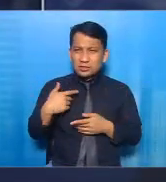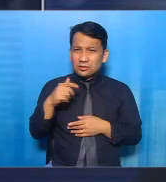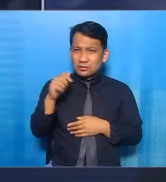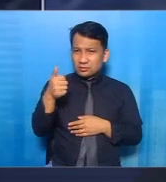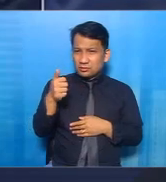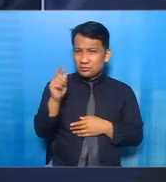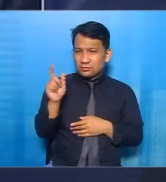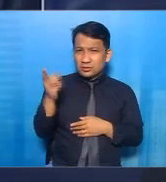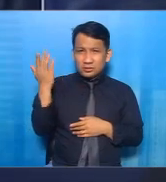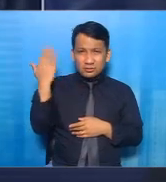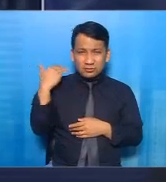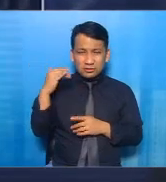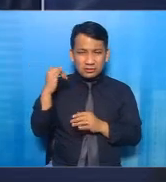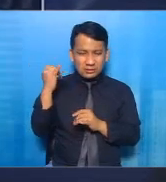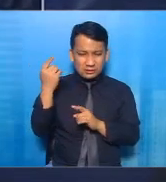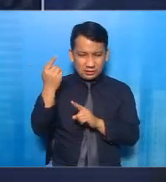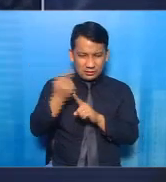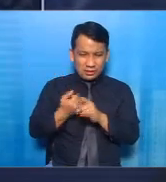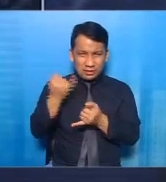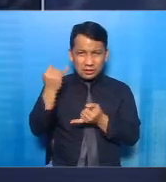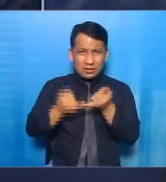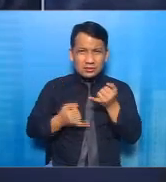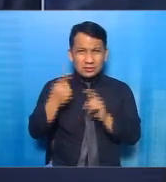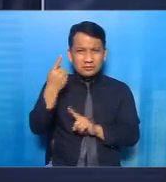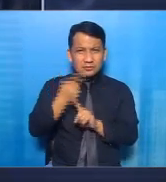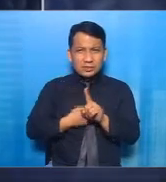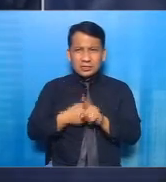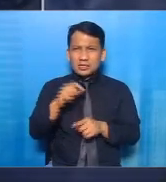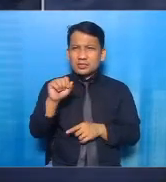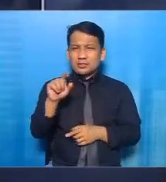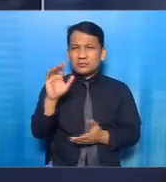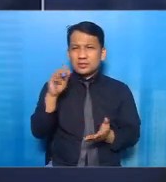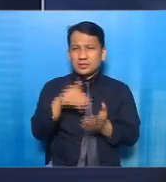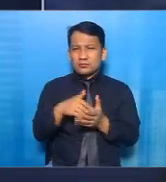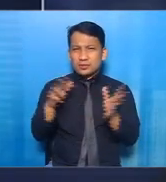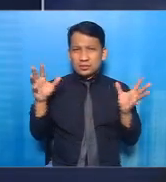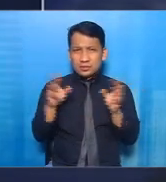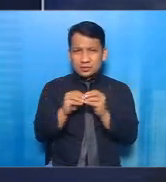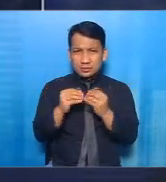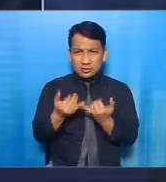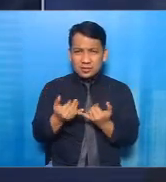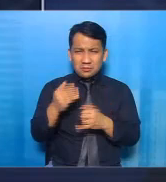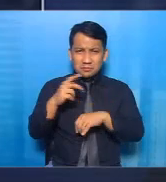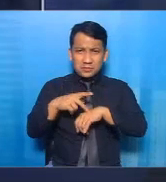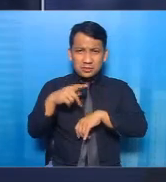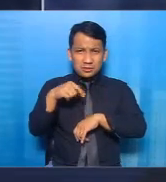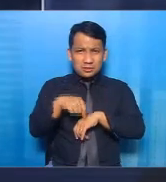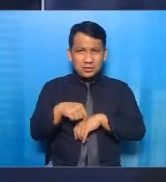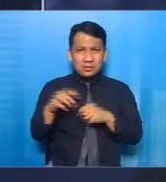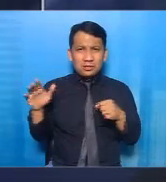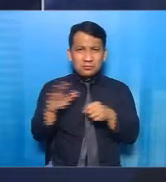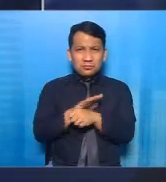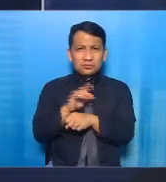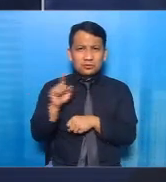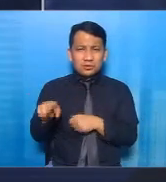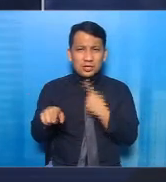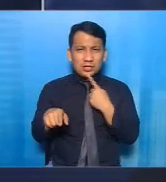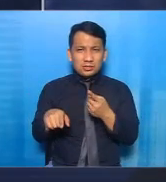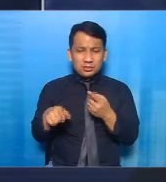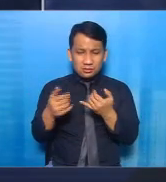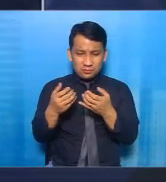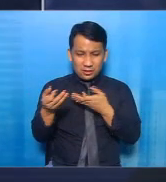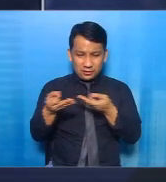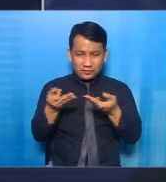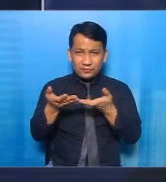cases lamang noong nakaraang buwan. Higit 11,000 na ang COVID-19 cases ngayon sa Parañaque at napupuno na rin daw ang kanilang mga